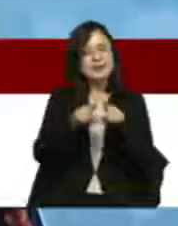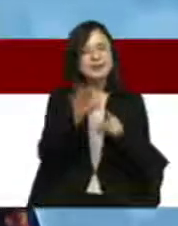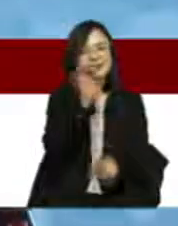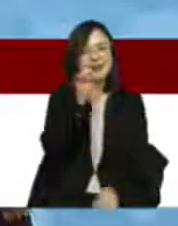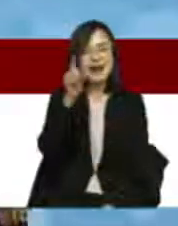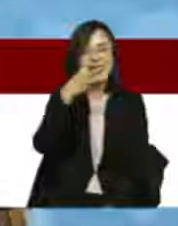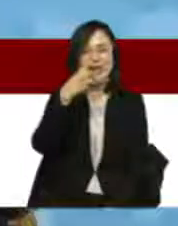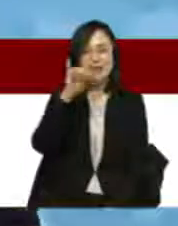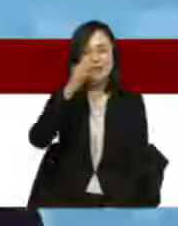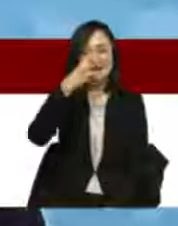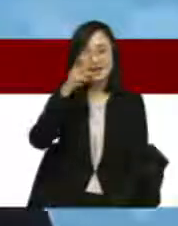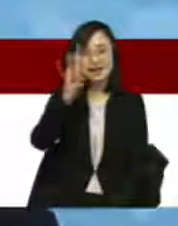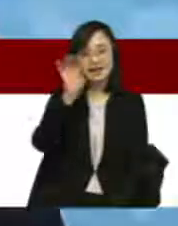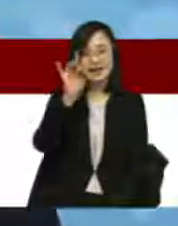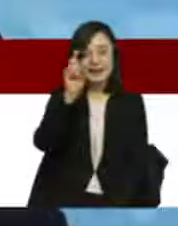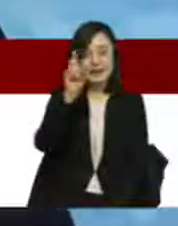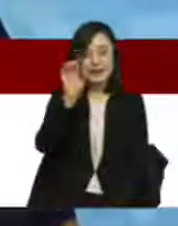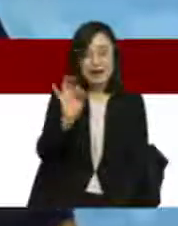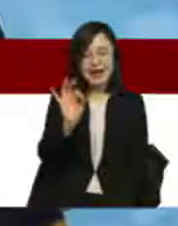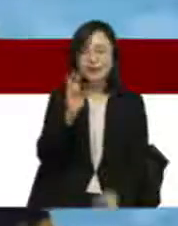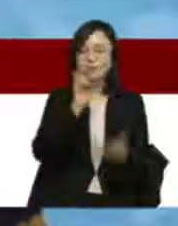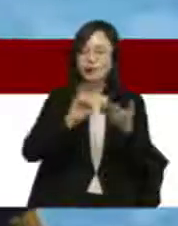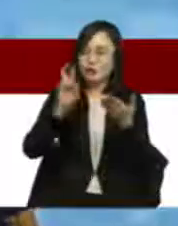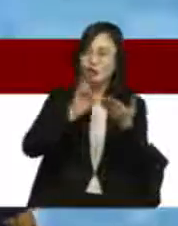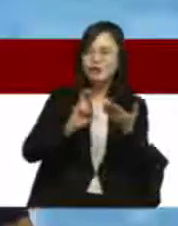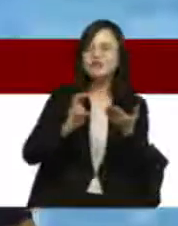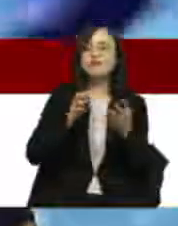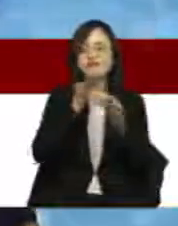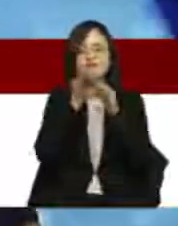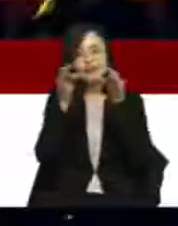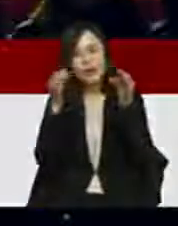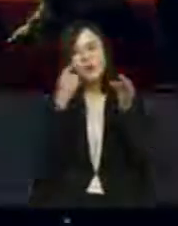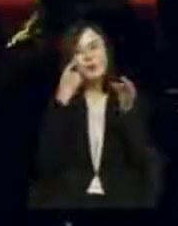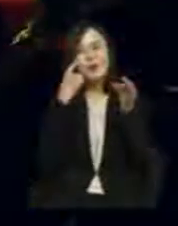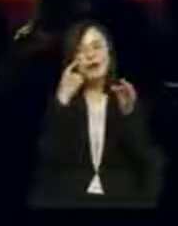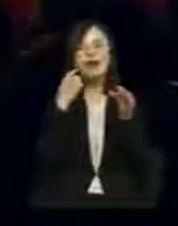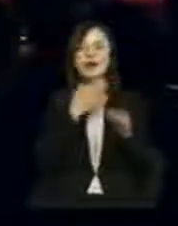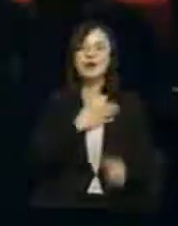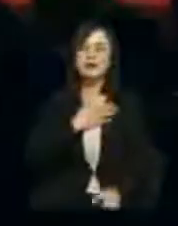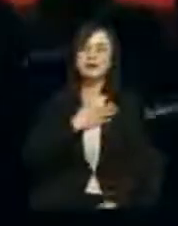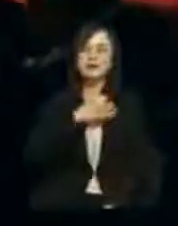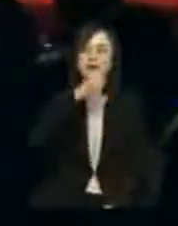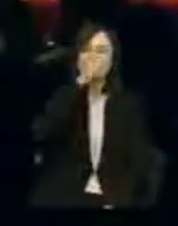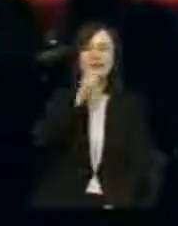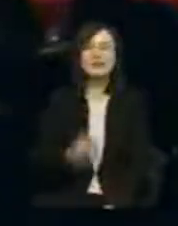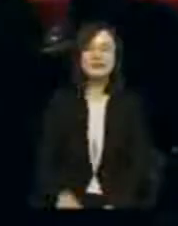참 뭔가 마음이 뭉클한 것 같아요.